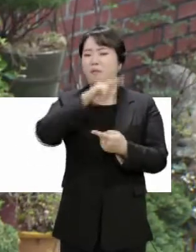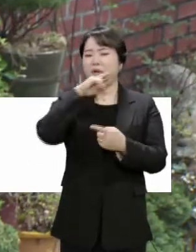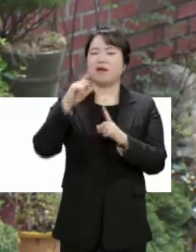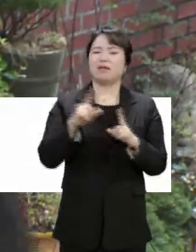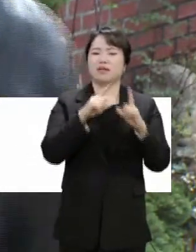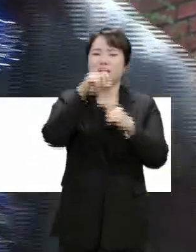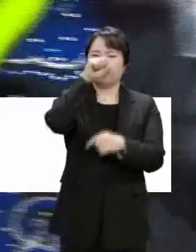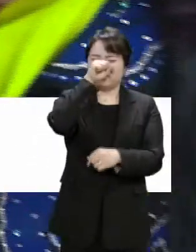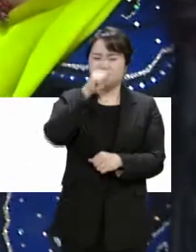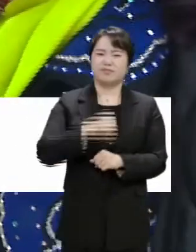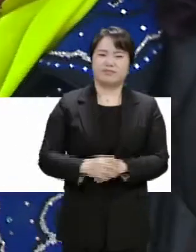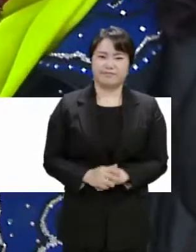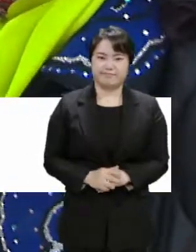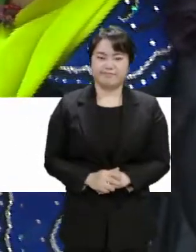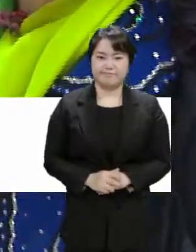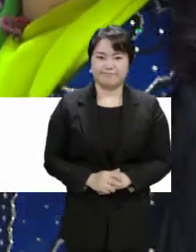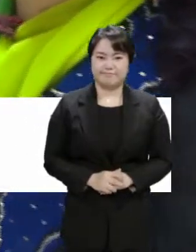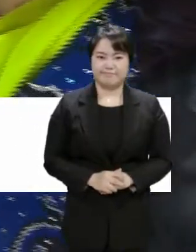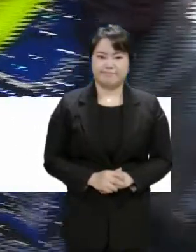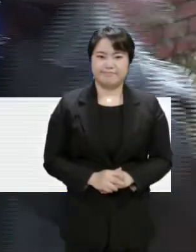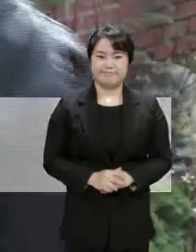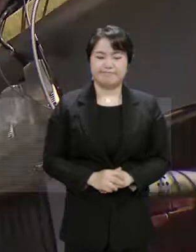이러면 되는 걸로 생각을 하는 분들이 많죠.